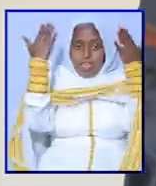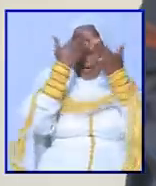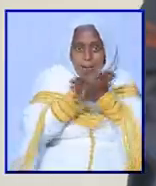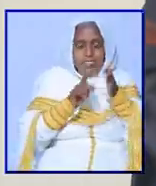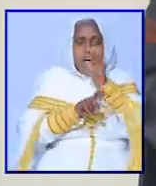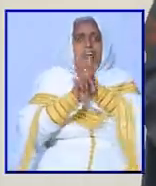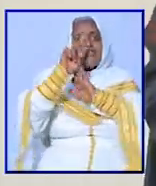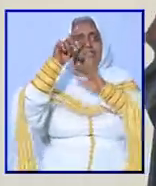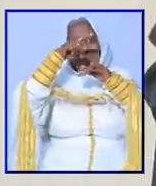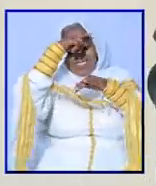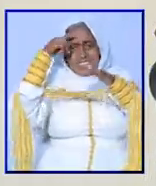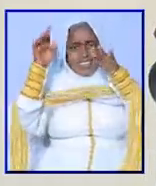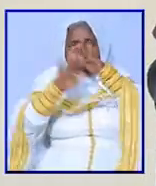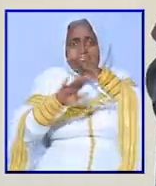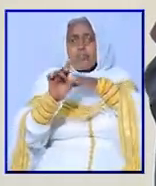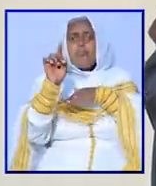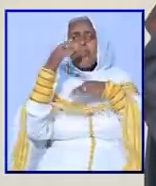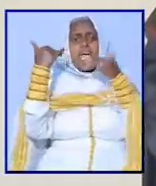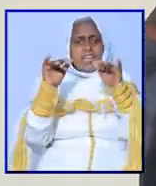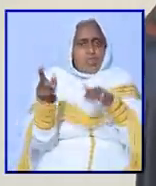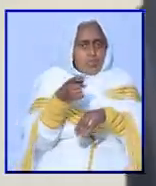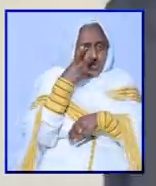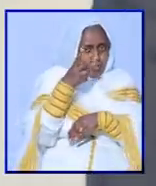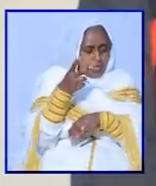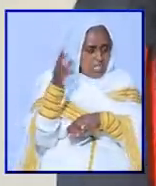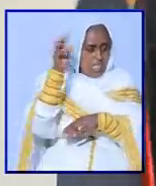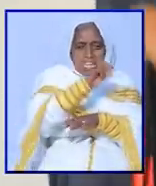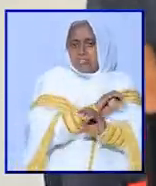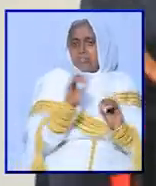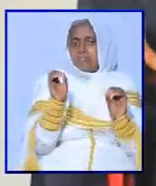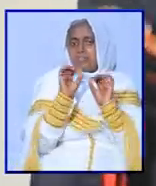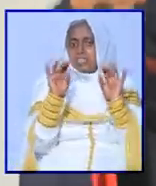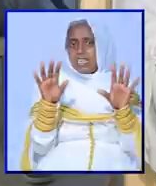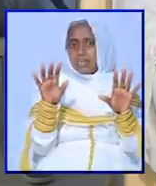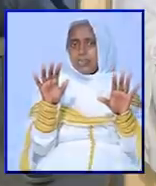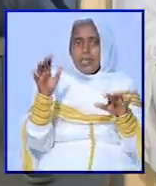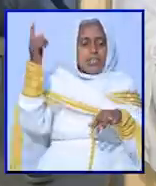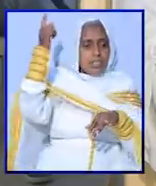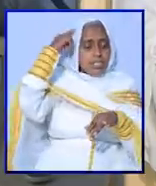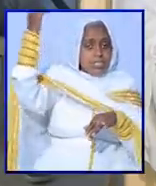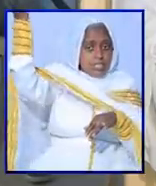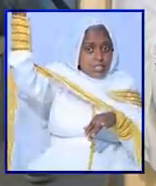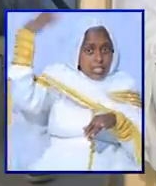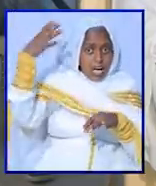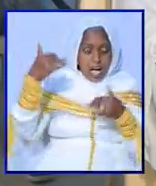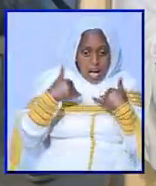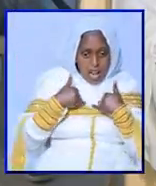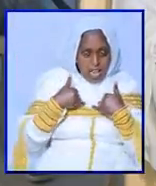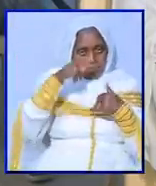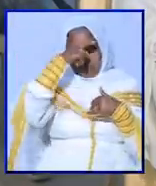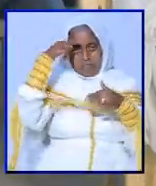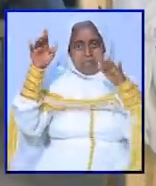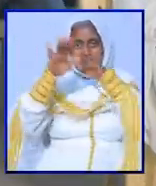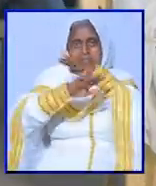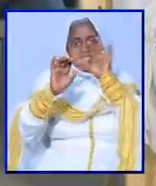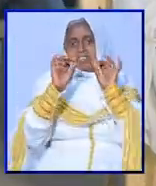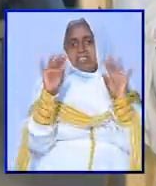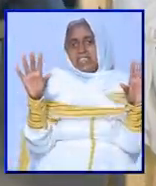የማታ ጥላ ምን ያህል ረጅም እንደሆነ እዩት የቀኑ እንኳን የለም አይደለ ያው ባናታችን ሲሆን ፀሐዩ አይኖርም